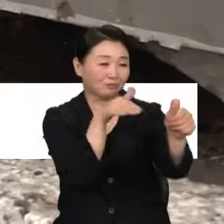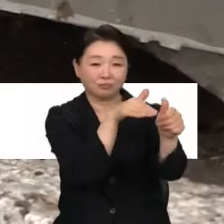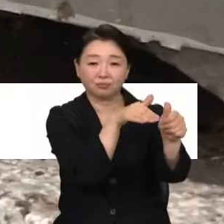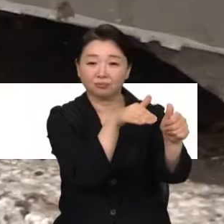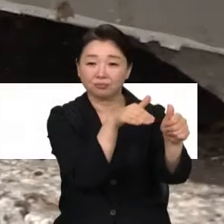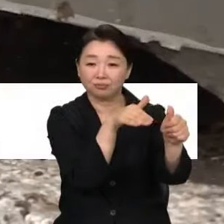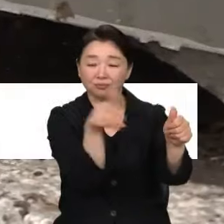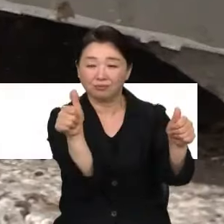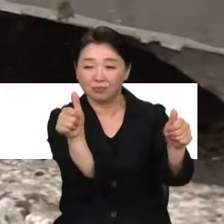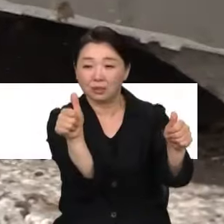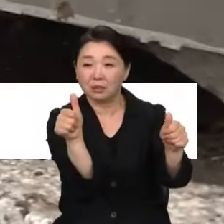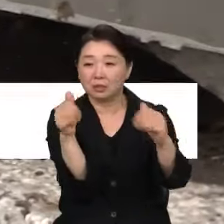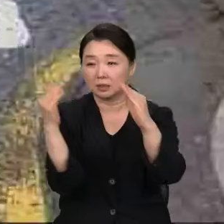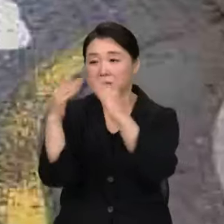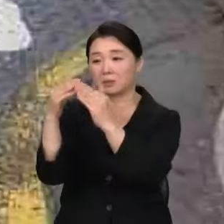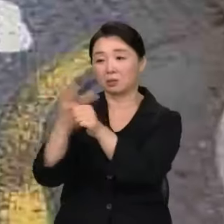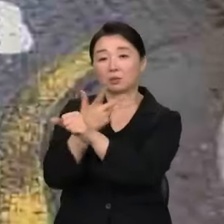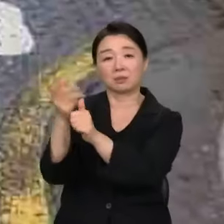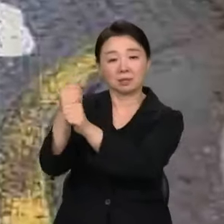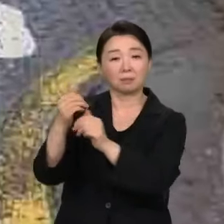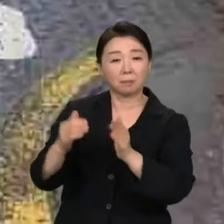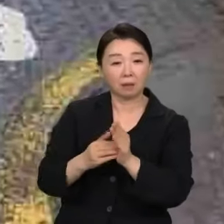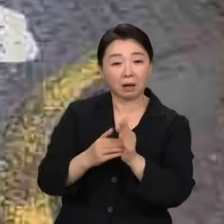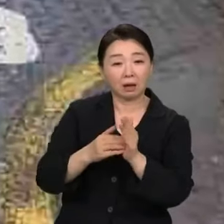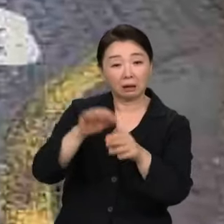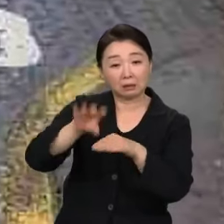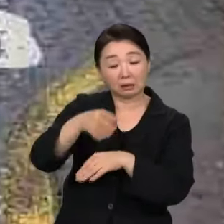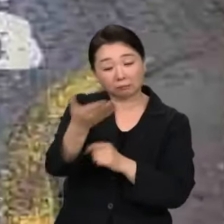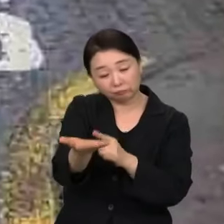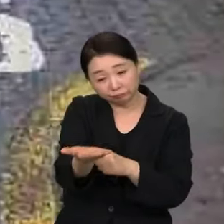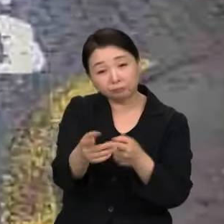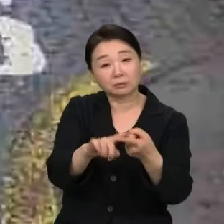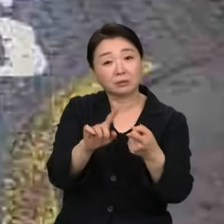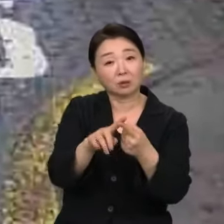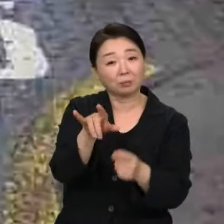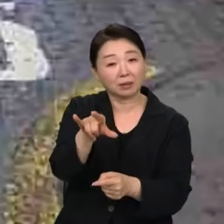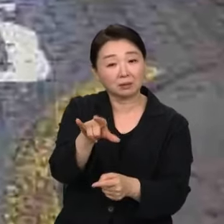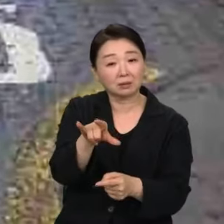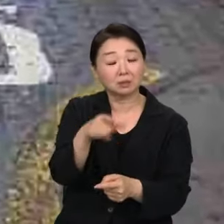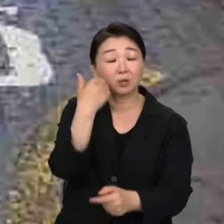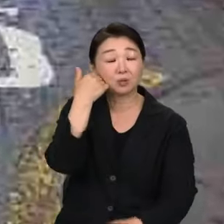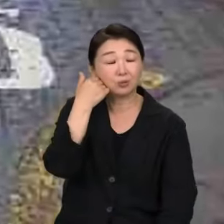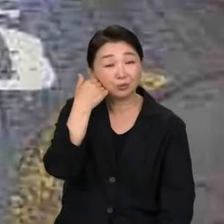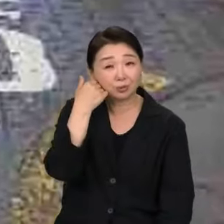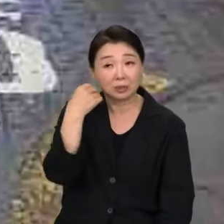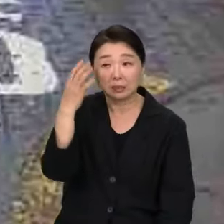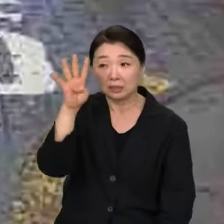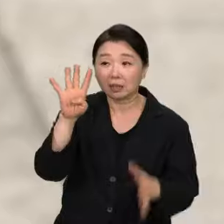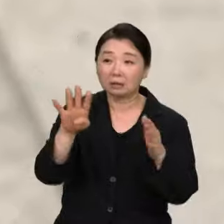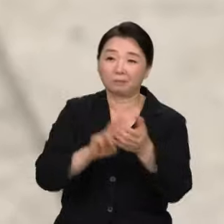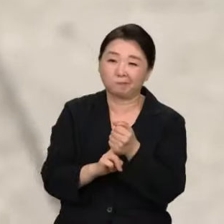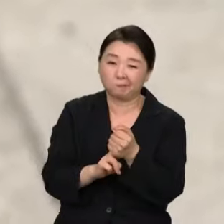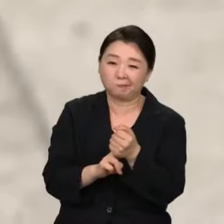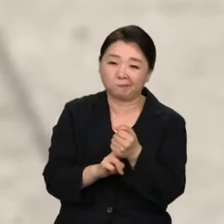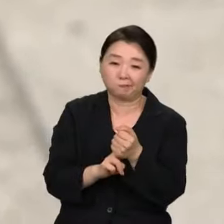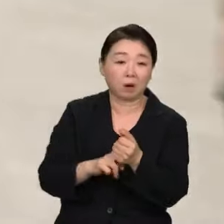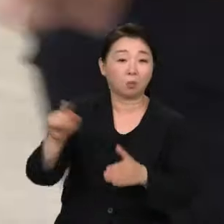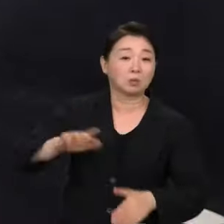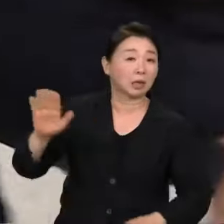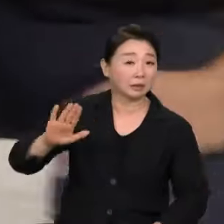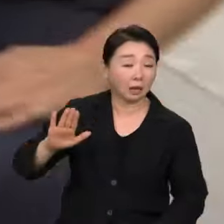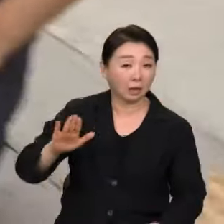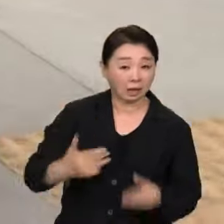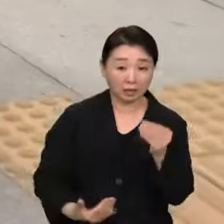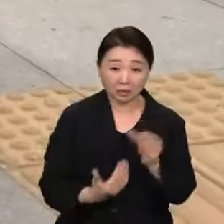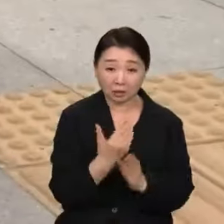만에 집에서 붙잡혔습니다. 뒤집힌 차량을 남겨놓은 벤츠 운전자는 사흘째 잠적 중입니다. 사고를 낸